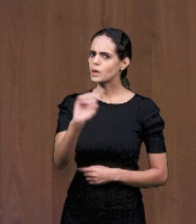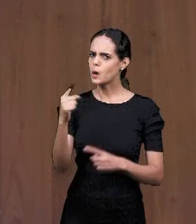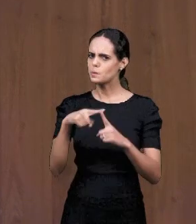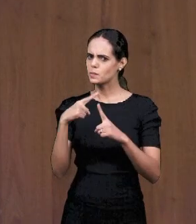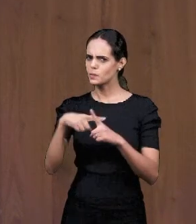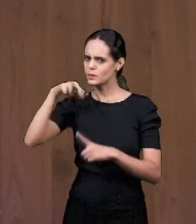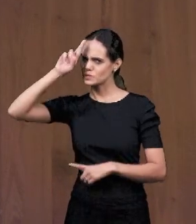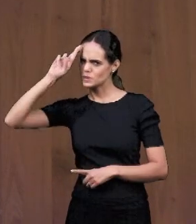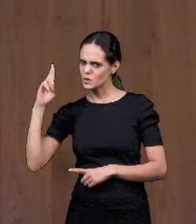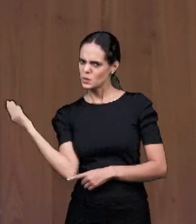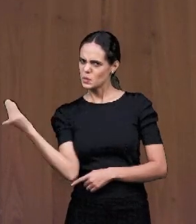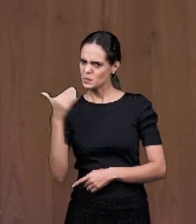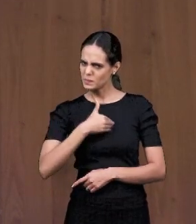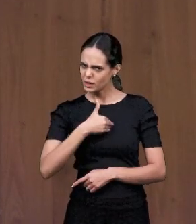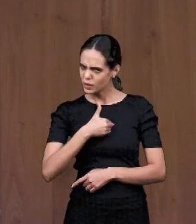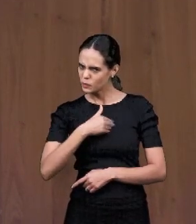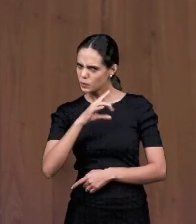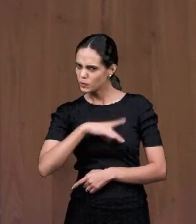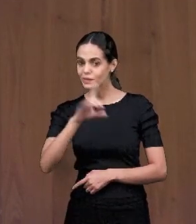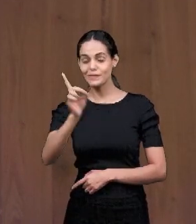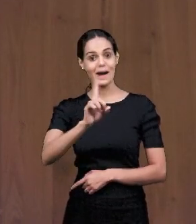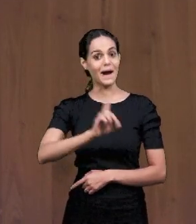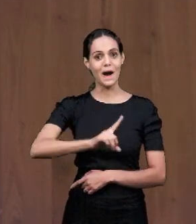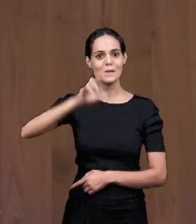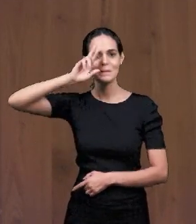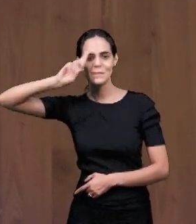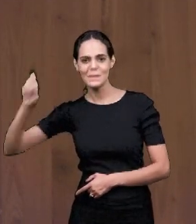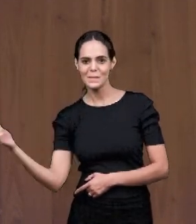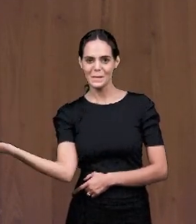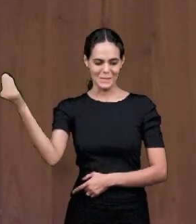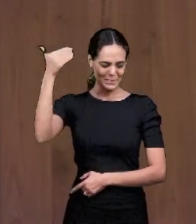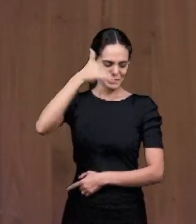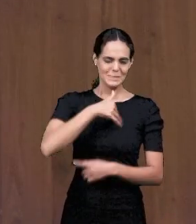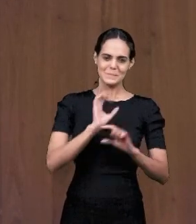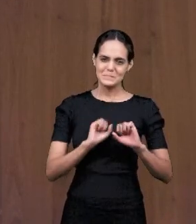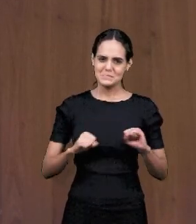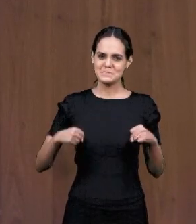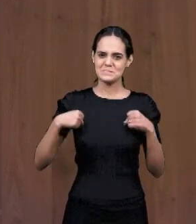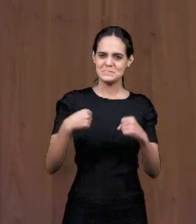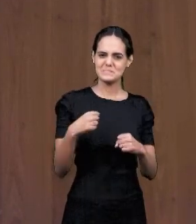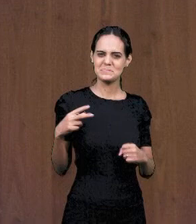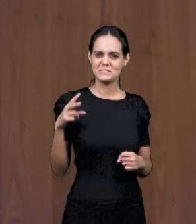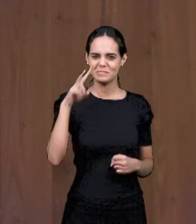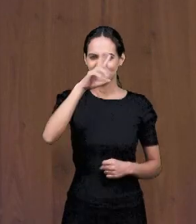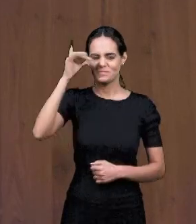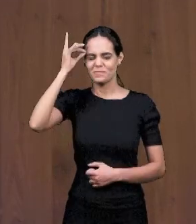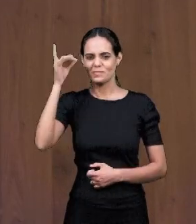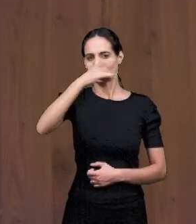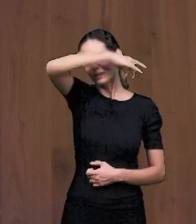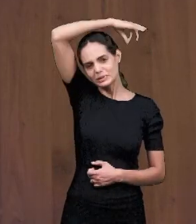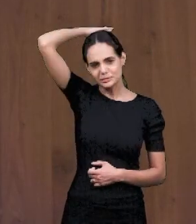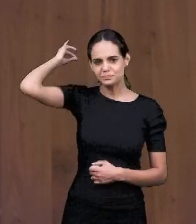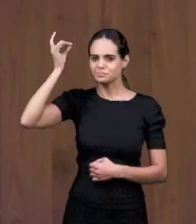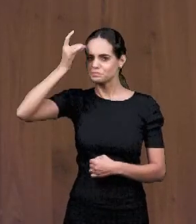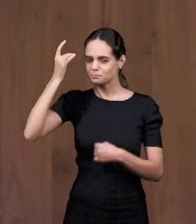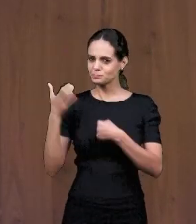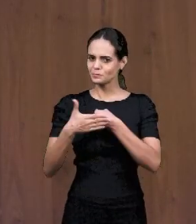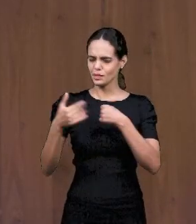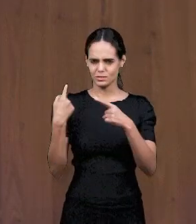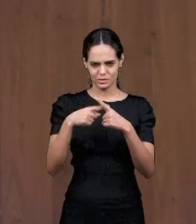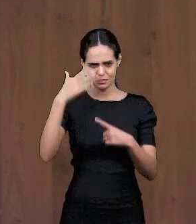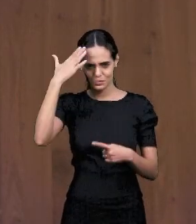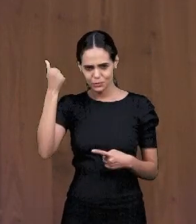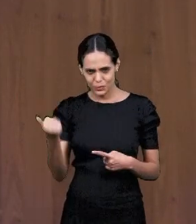parce que le Seigneur n'a pas mis la peur dans notre cœur. Le Seigneur a rempli notre cœur de fortification, l'esprit de modération. Vous savez